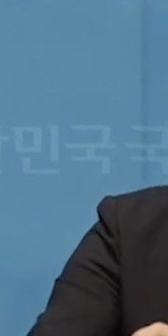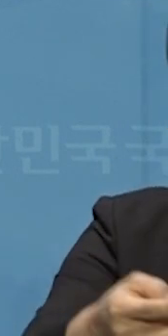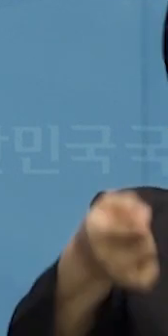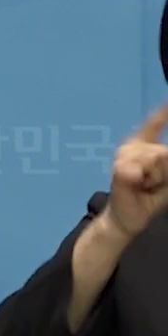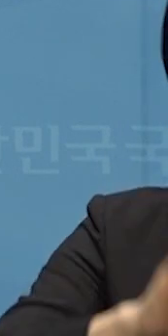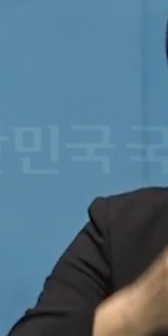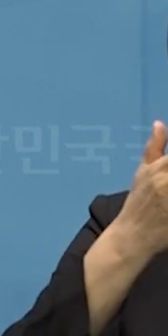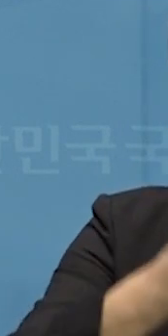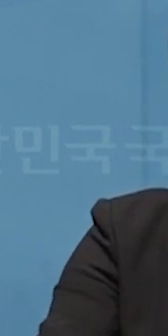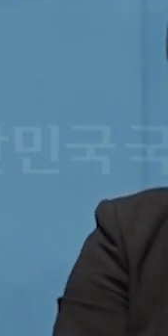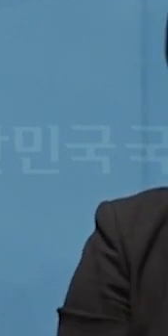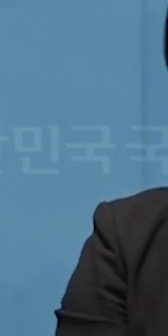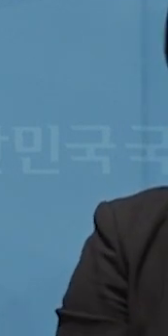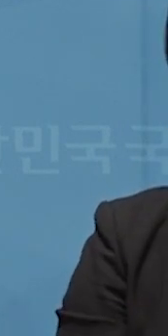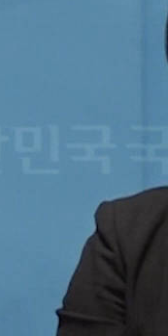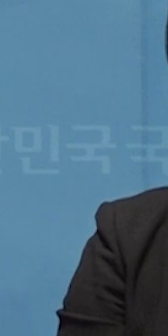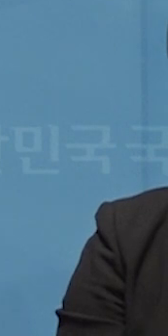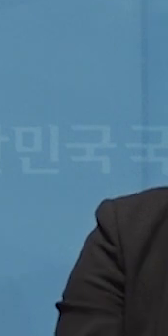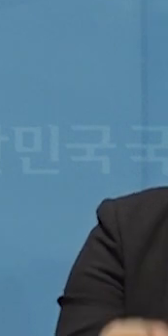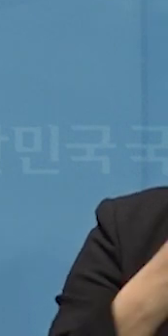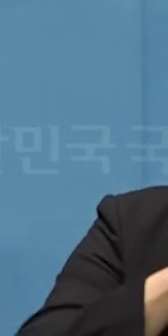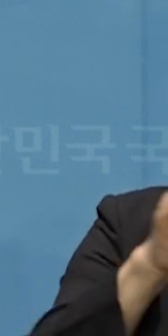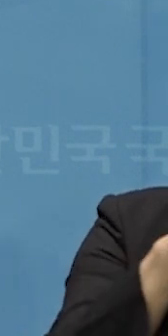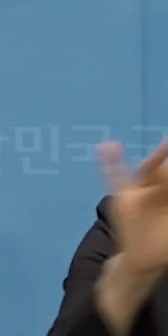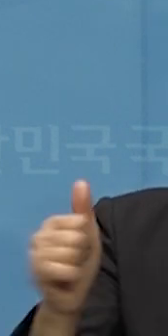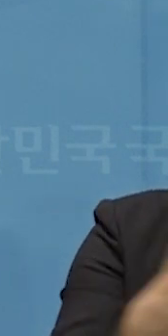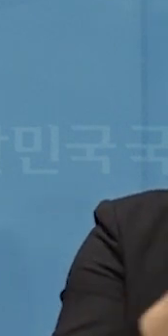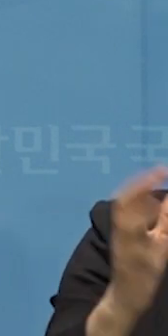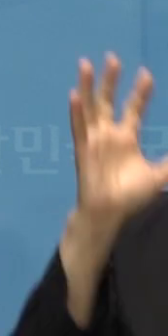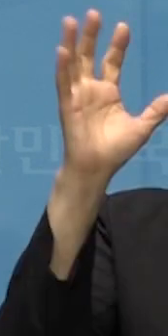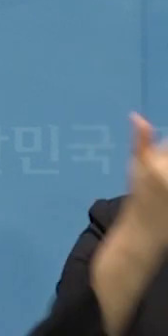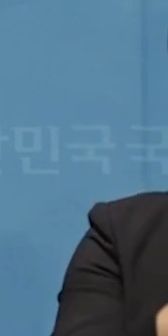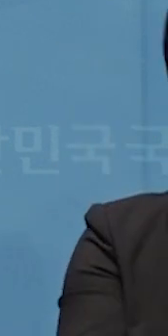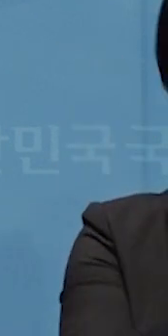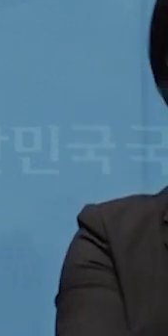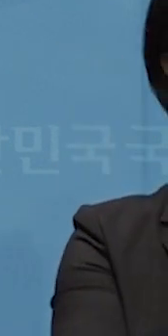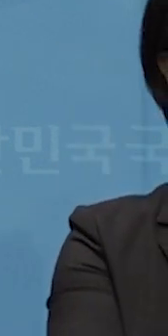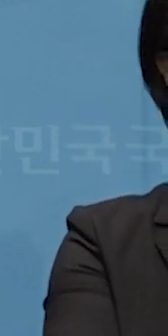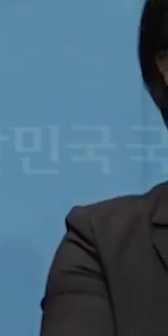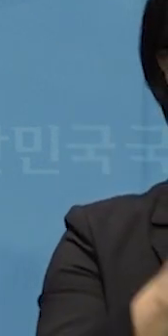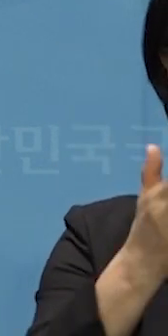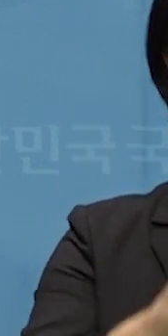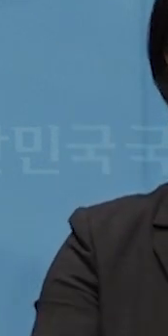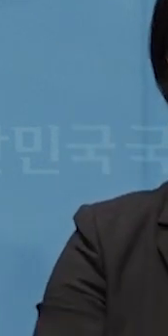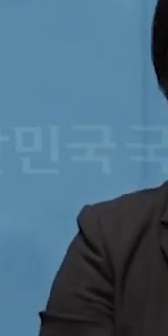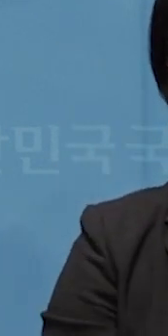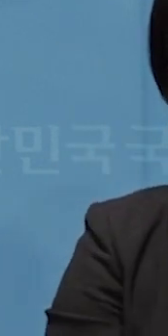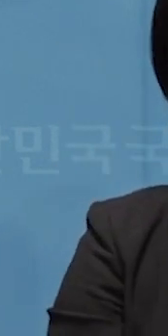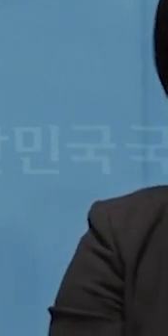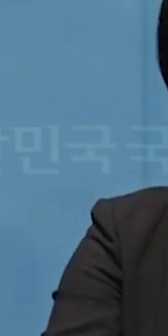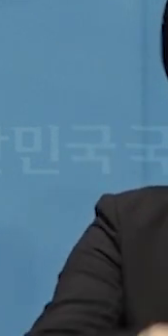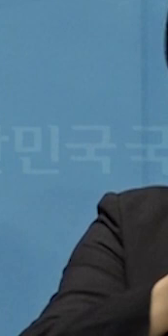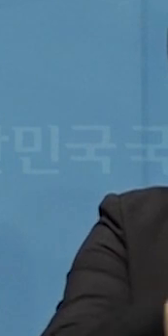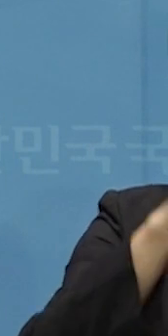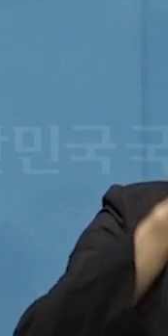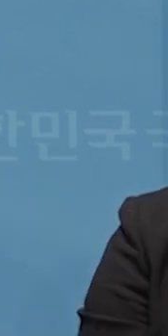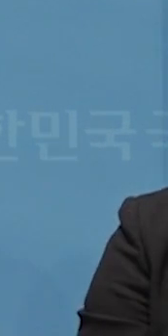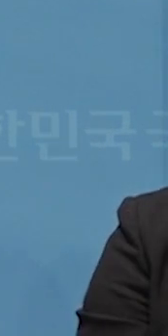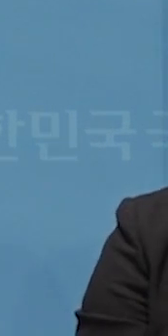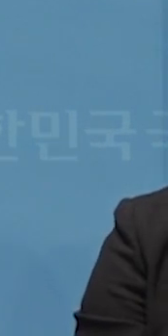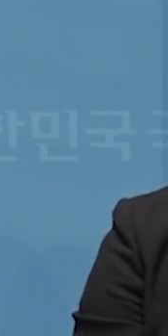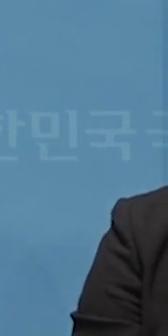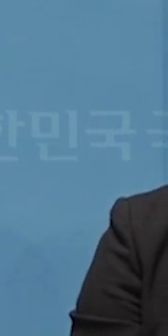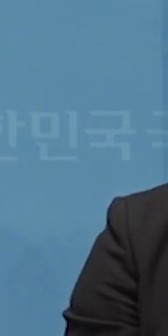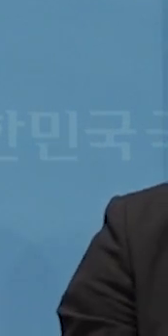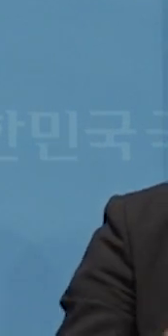주시기 바랍니다 건강한 정치인들을 응원해 주시고 지지해 주십시오 꼭 보답하겠습니다